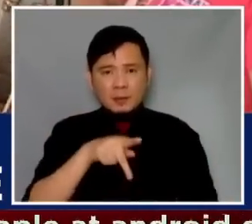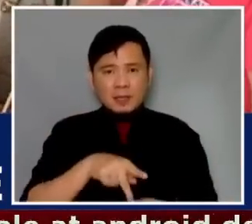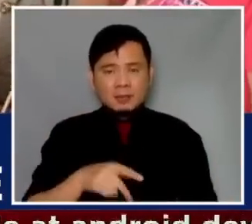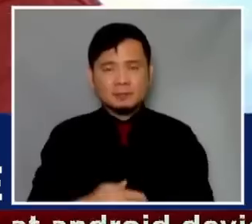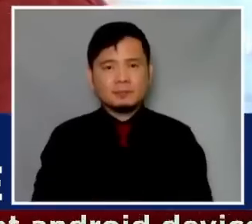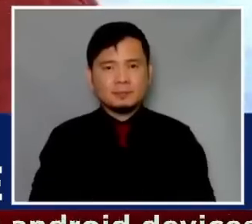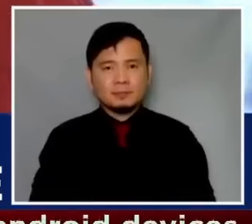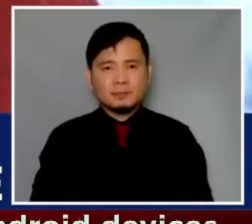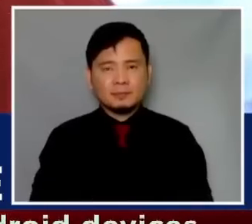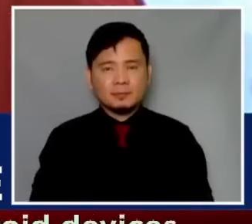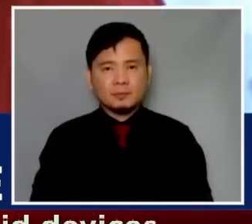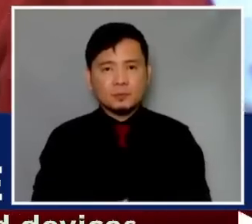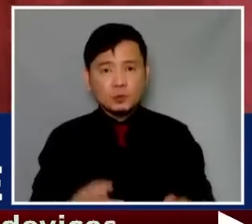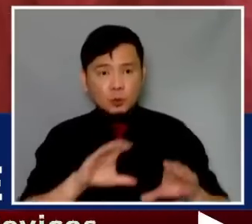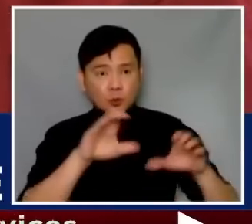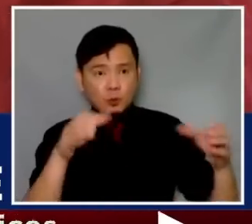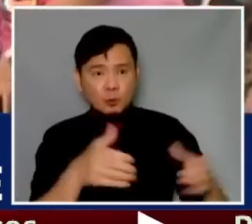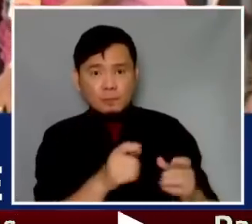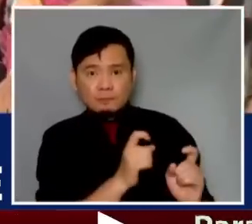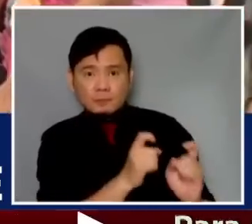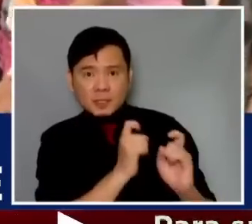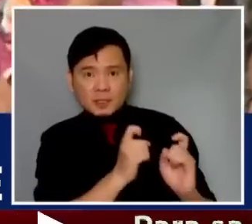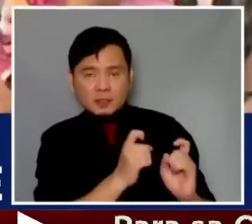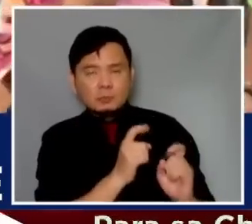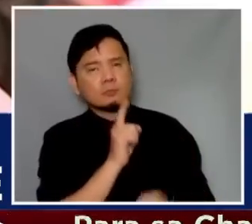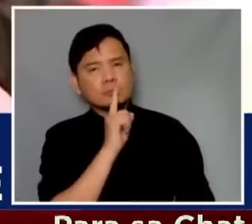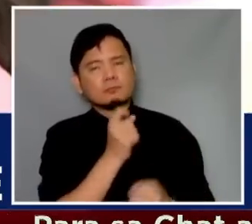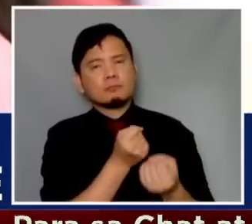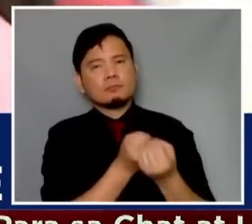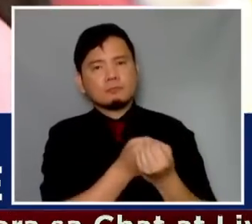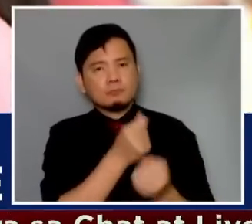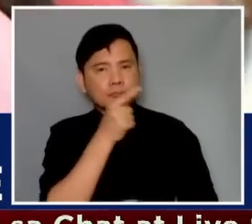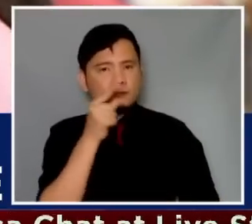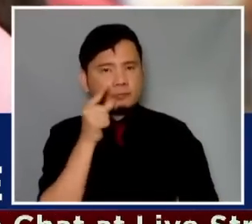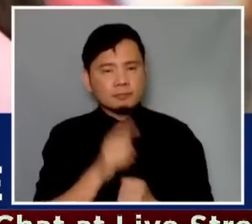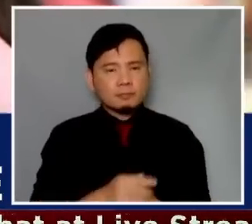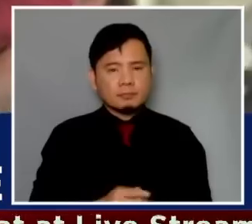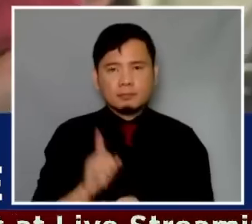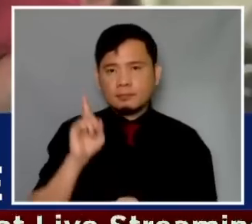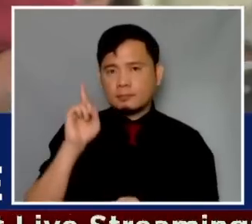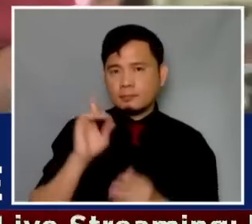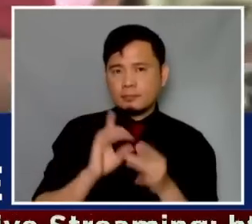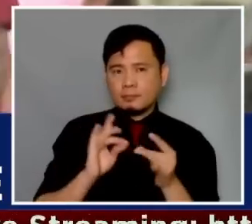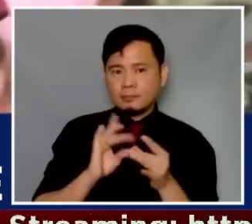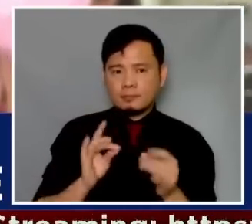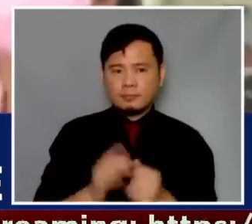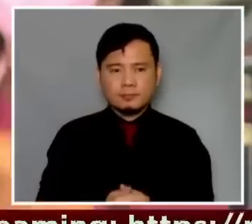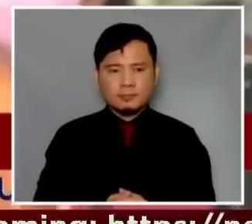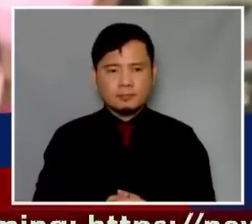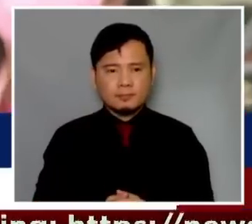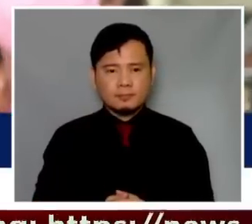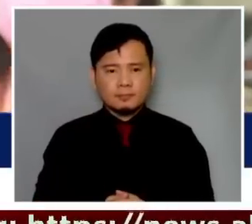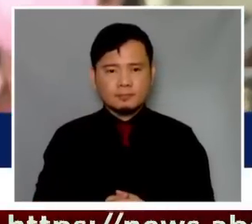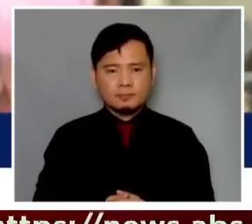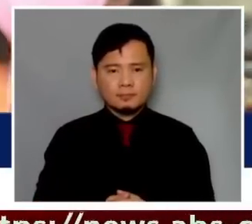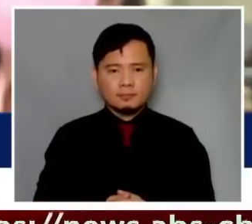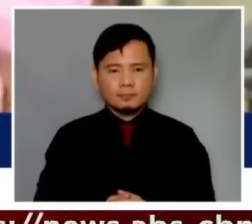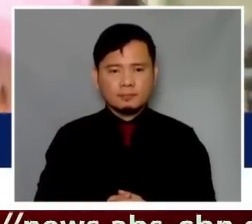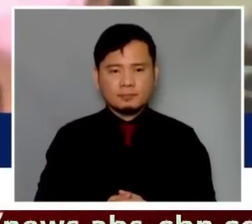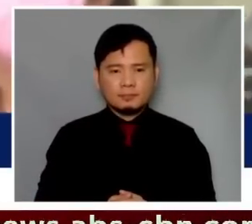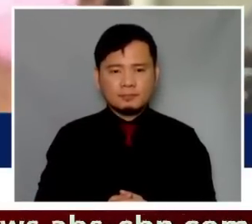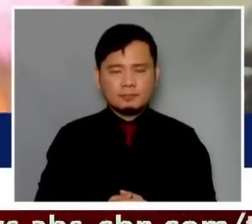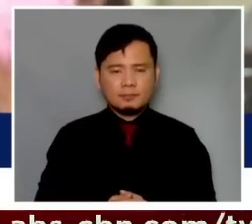ng mangingisda sabay pahayag ng suporta kay VP Lenny. Na magtayo po ng mga beach ang hanay